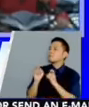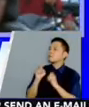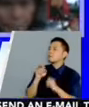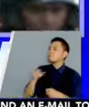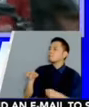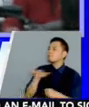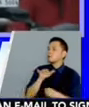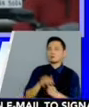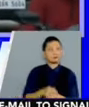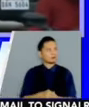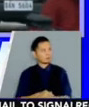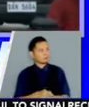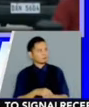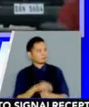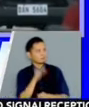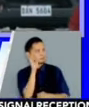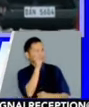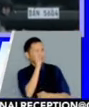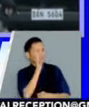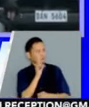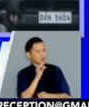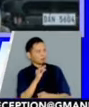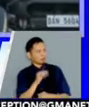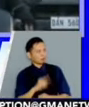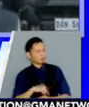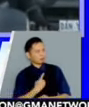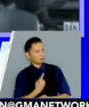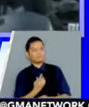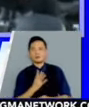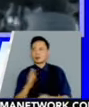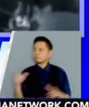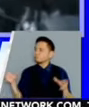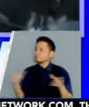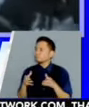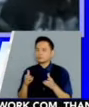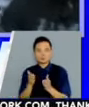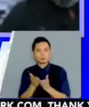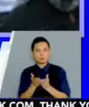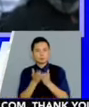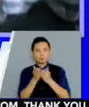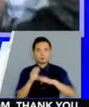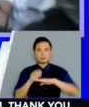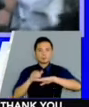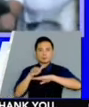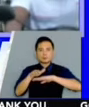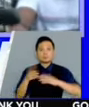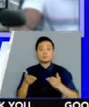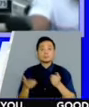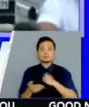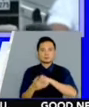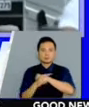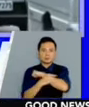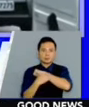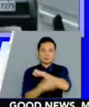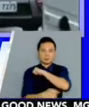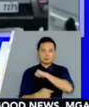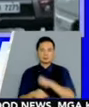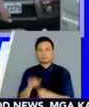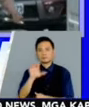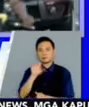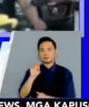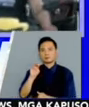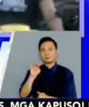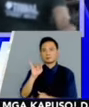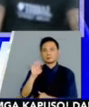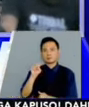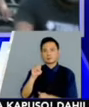niyang mangingisda mula Subic, Zambales noong May 21. Kwento ni Manuel, sa layong 50 miles sa Panatag Shoal,